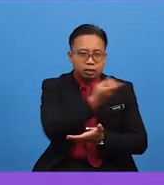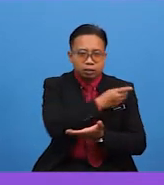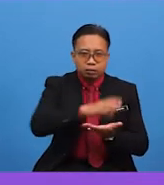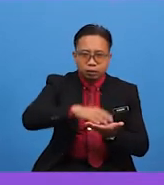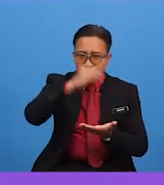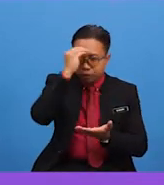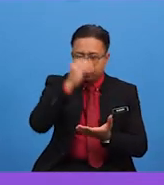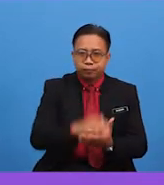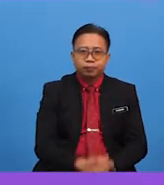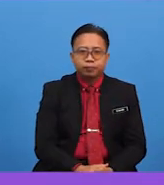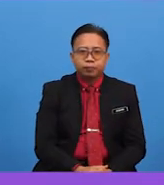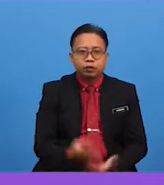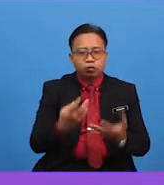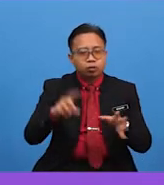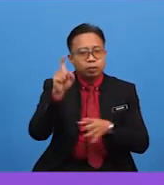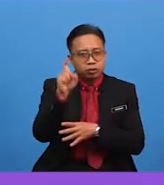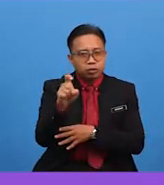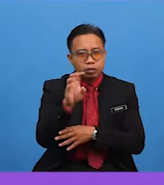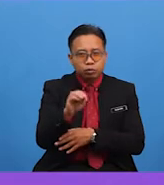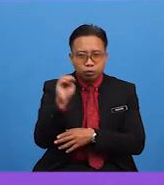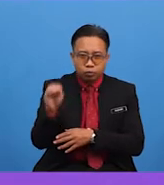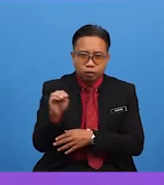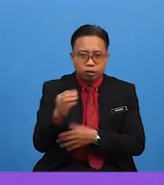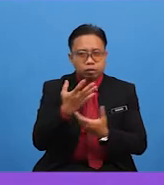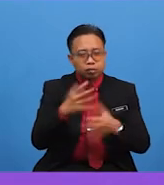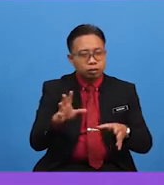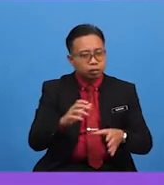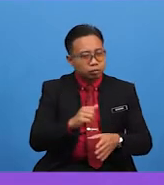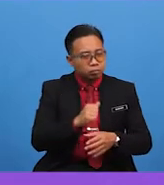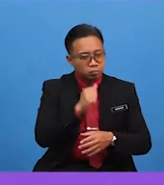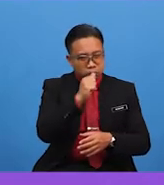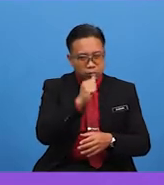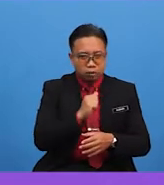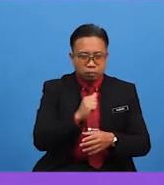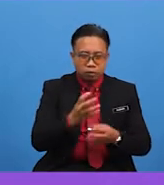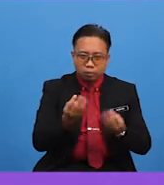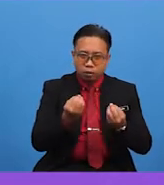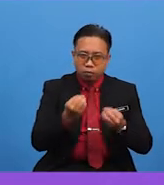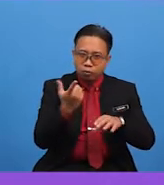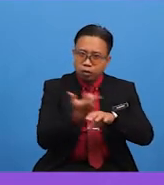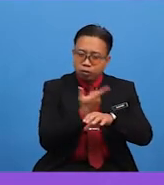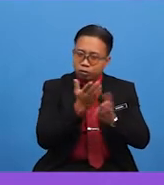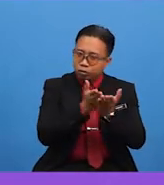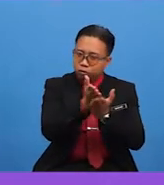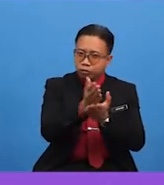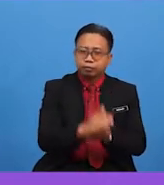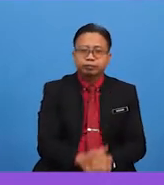pelajari? Sudah pasti murid-murid tidak sabar untuk ke latihan yang seterusnya.